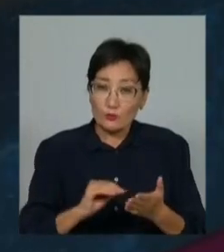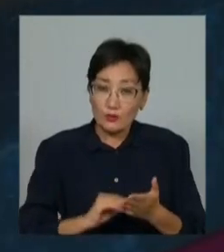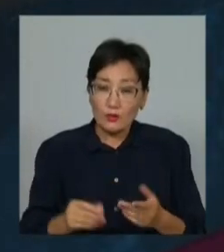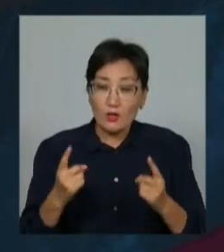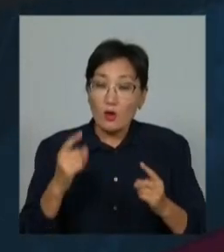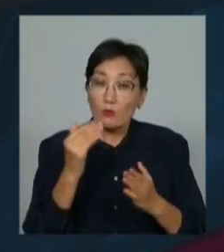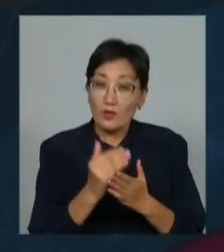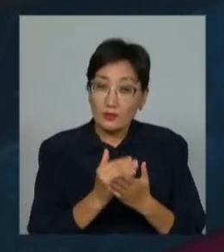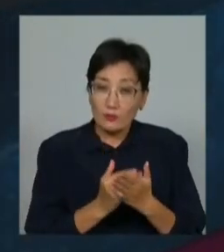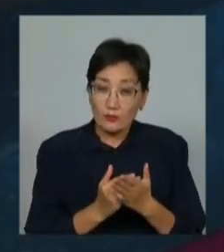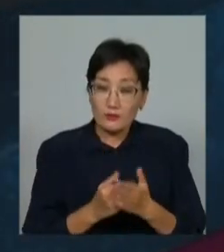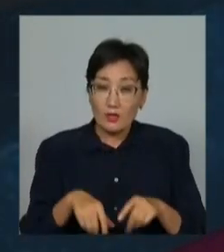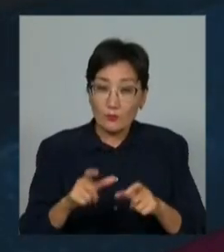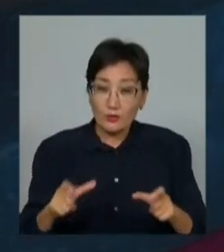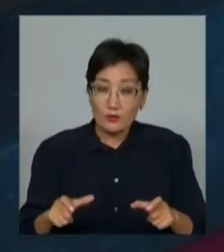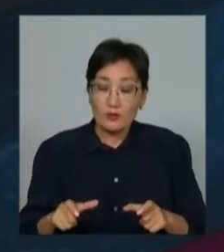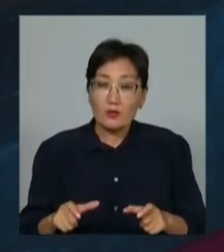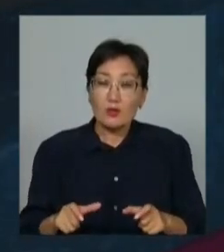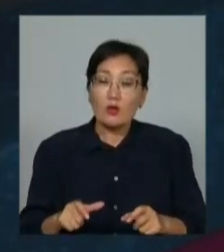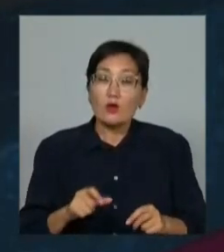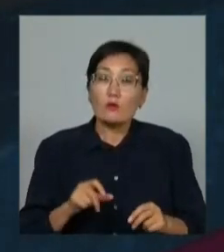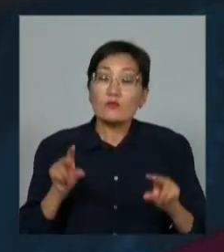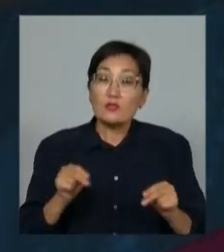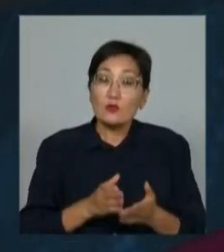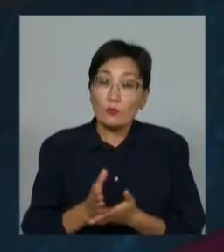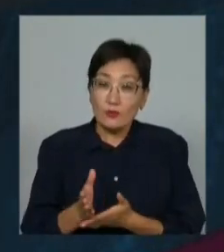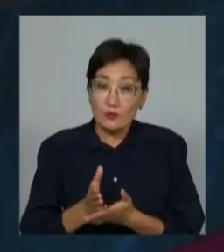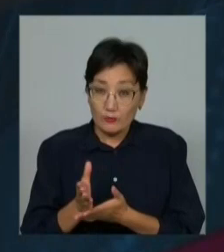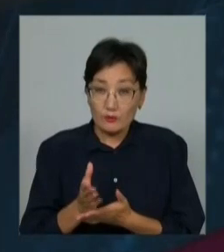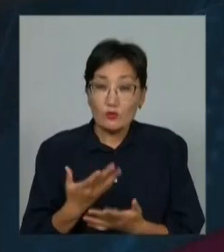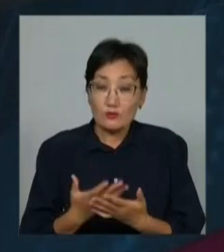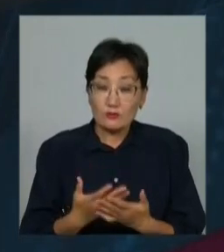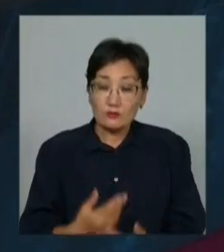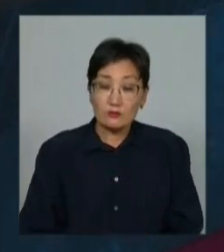биік бағдарламалары азаматтың абыройлы еңбегінің көрінісіндей болып қала бермек.